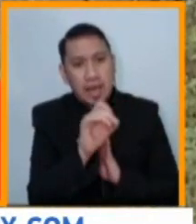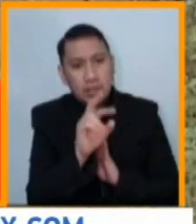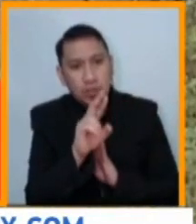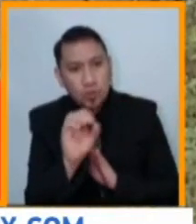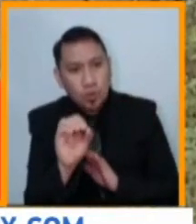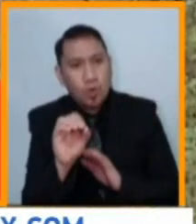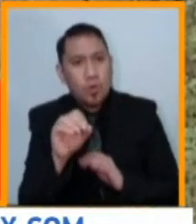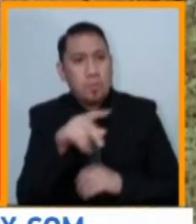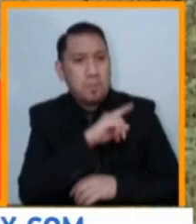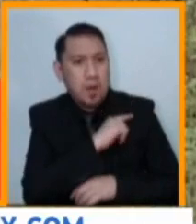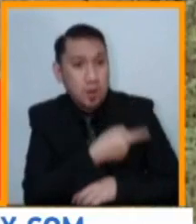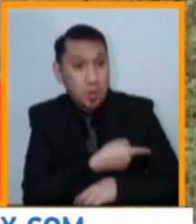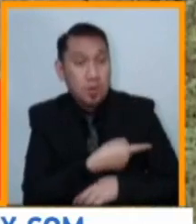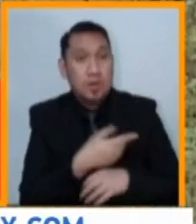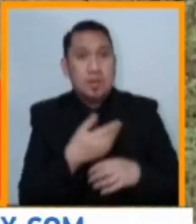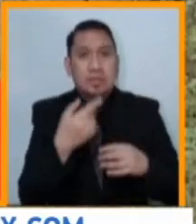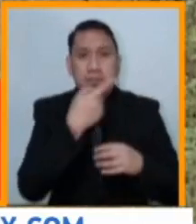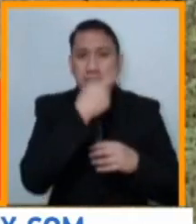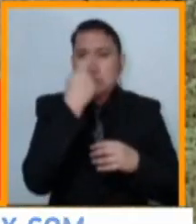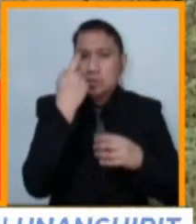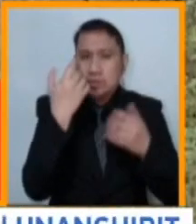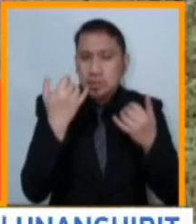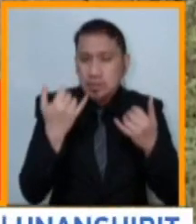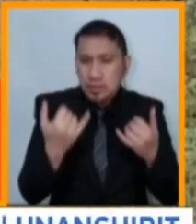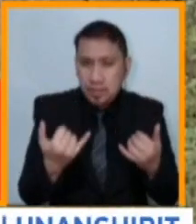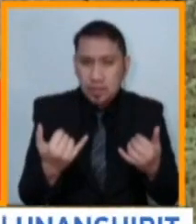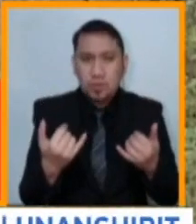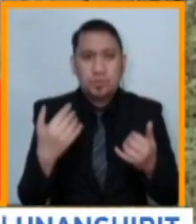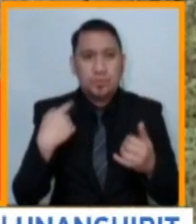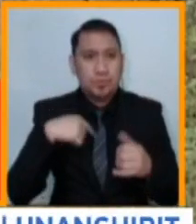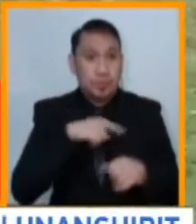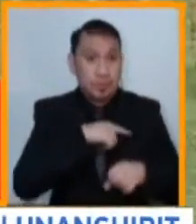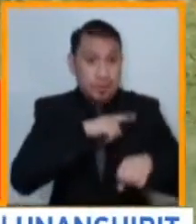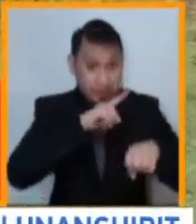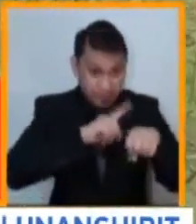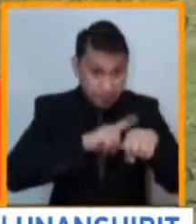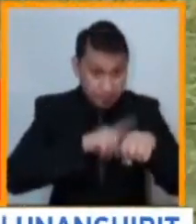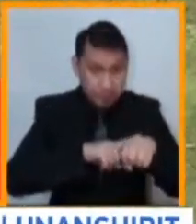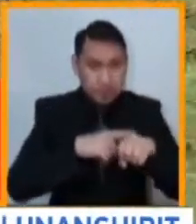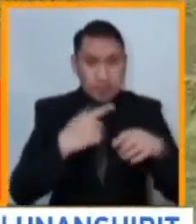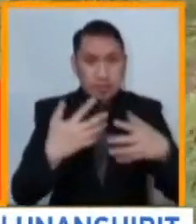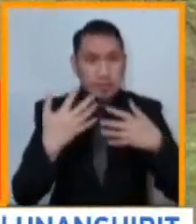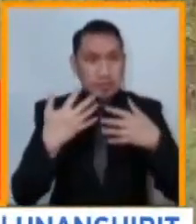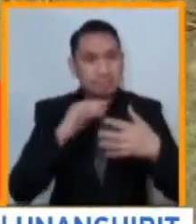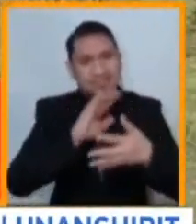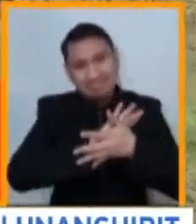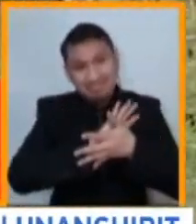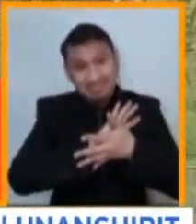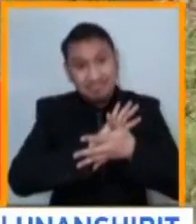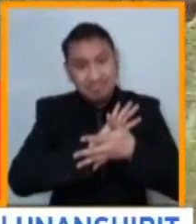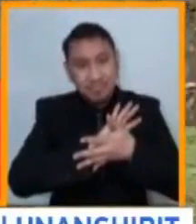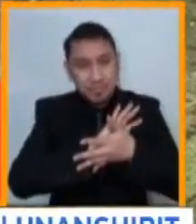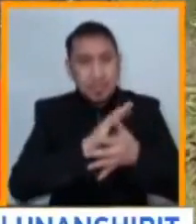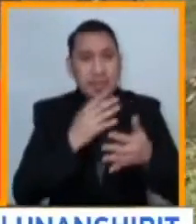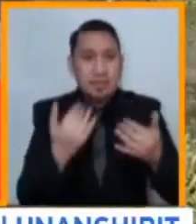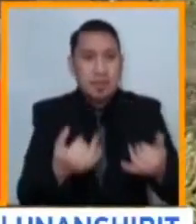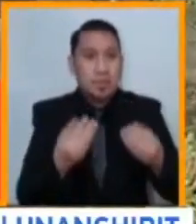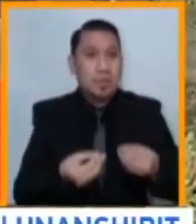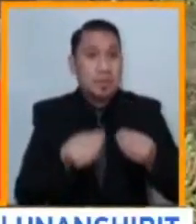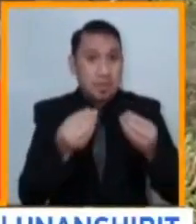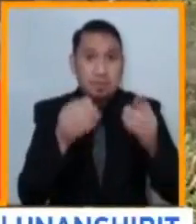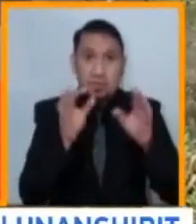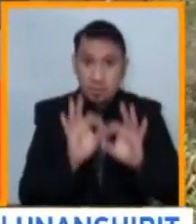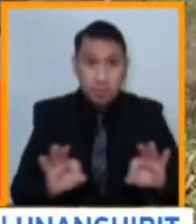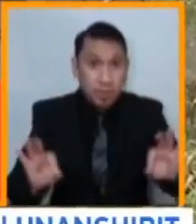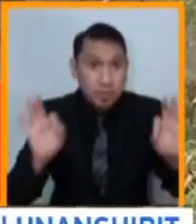sitwasyon kasi sa ngayon ay nasa panahon pa rin po tayo ng pandemya, mm-hmm. ay mas binibigyan importansya po natin no, yung